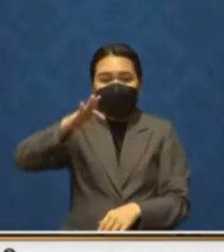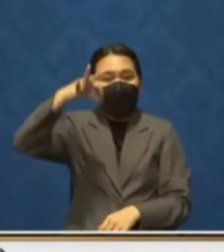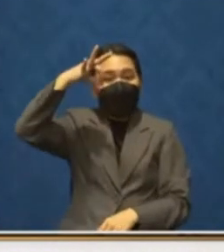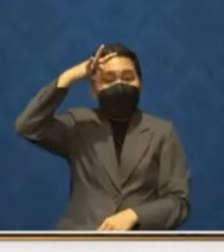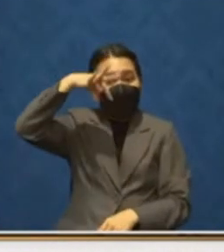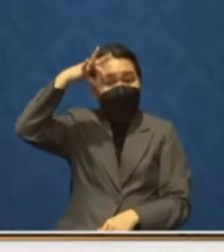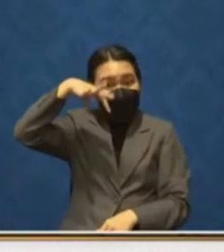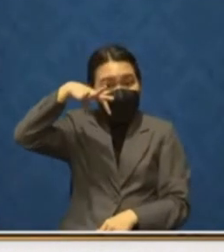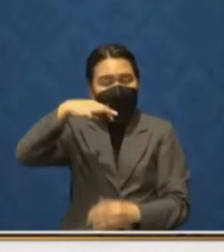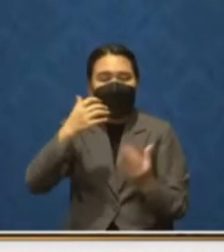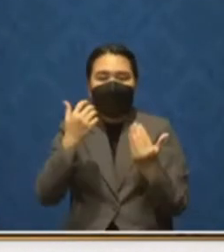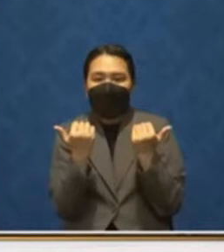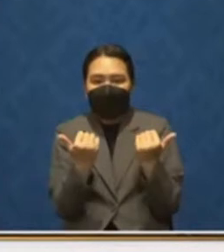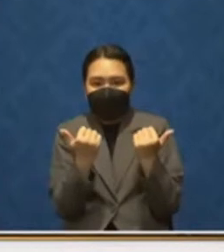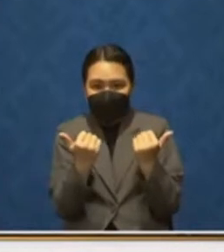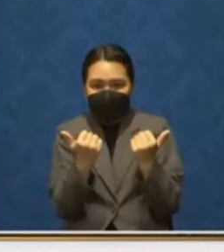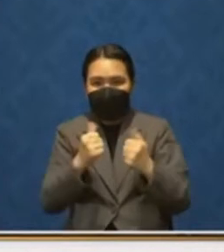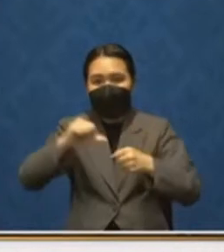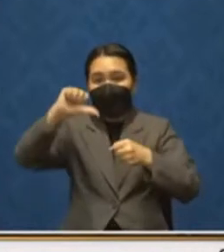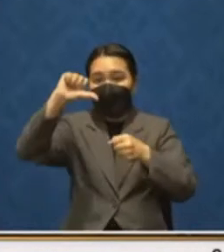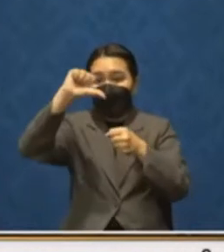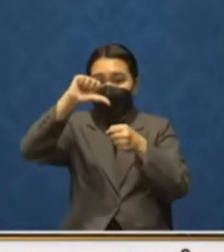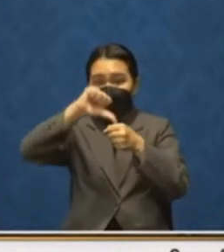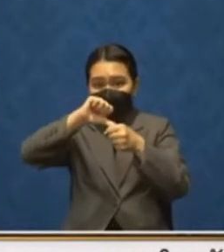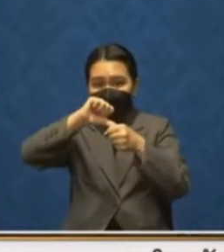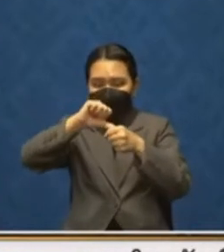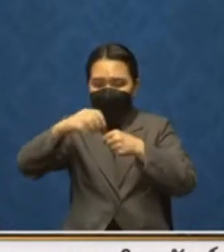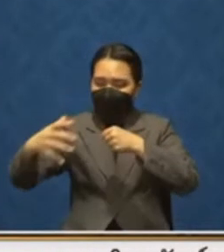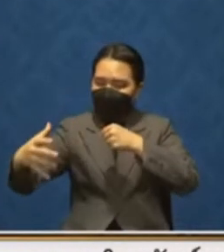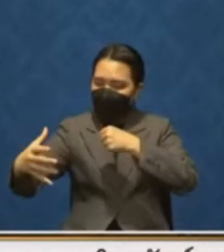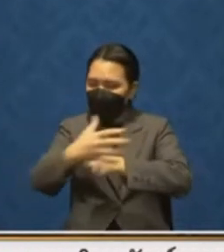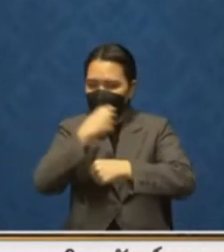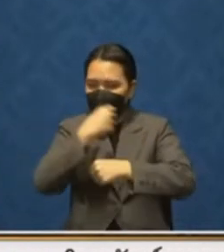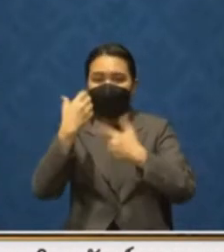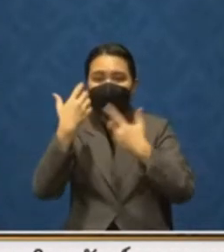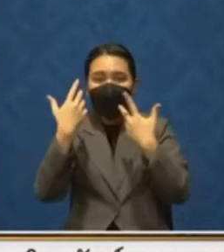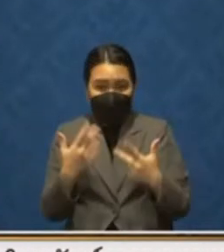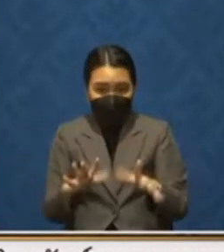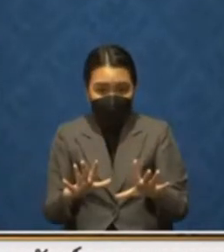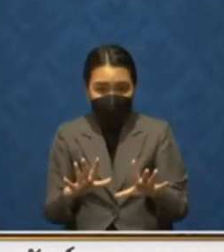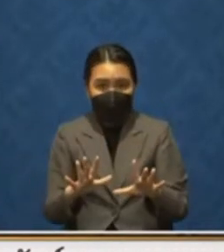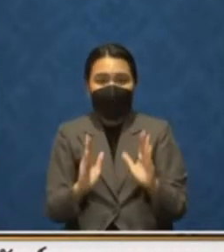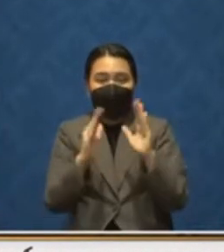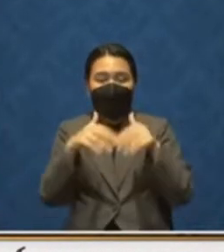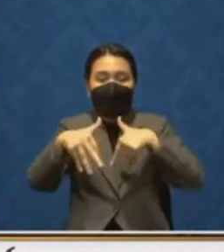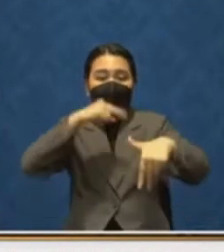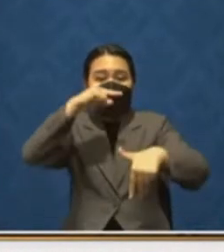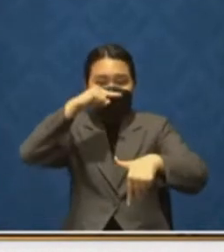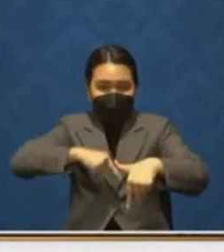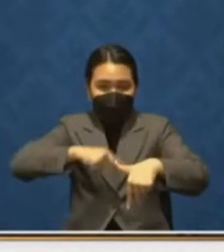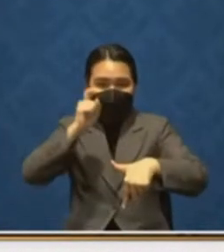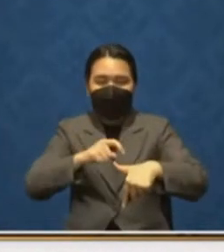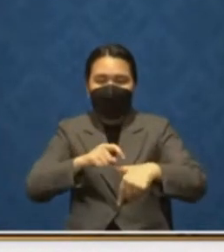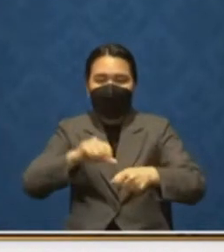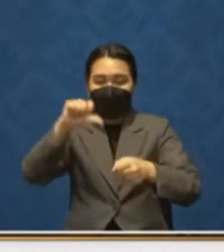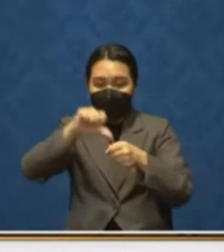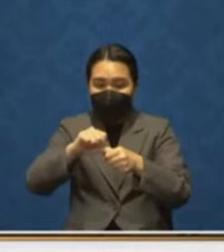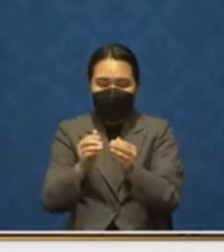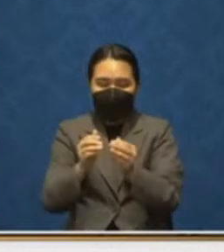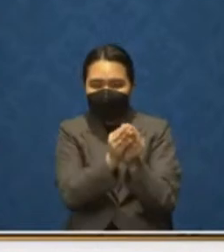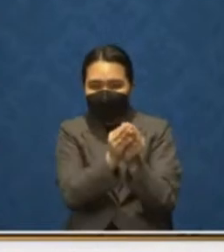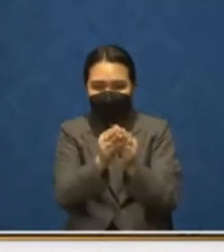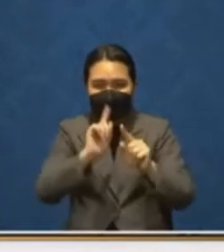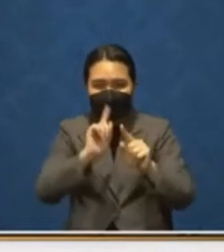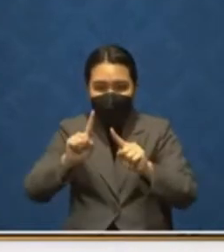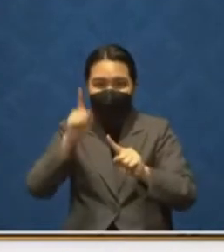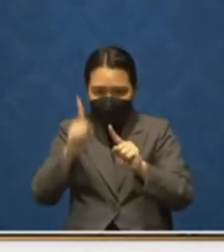ที่ขาดการใช้การ์ดซึ่งคนไทยในครัวเรือนหรือในประเทศไทยที่ต้องใช้นั้นสามารถใช้การ์ดราคา